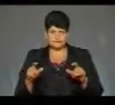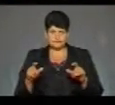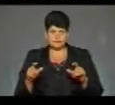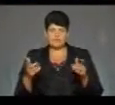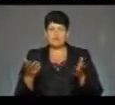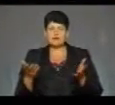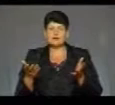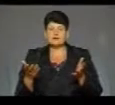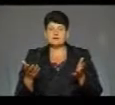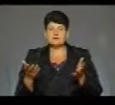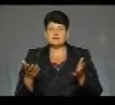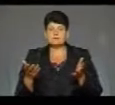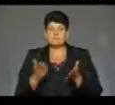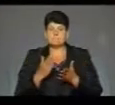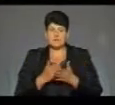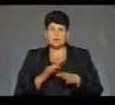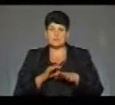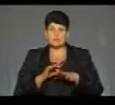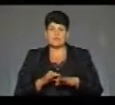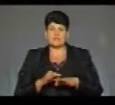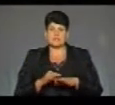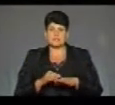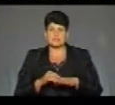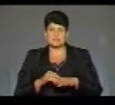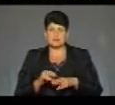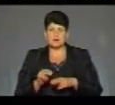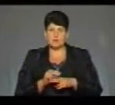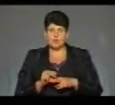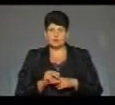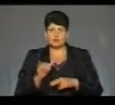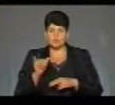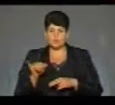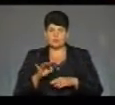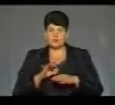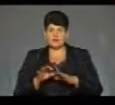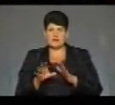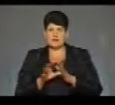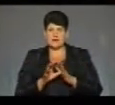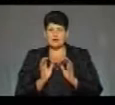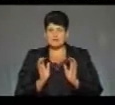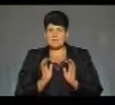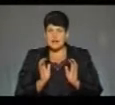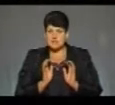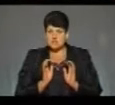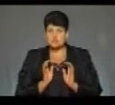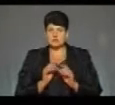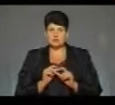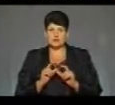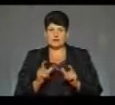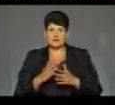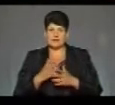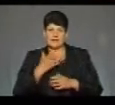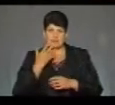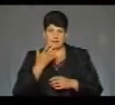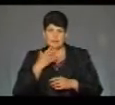яка має проведені ремонти, у якої проводилося енергозбереження. Школа є